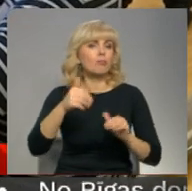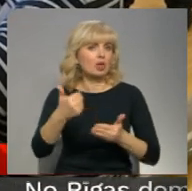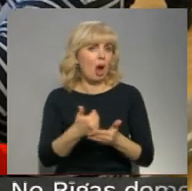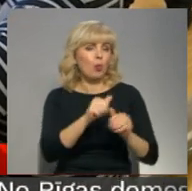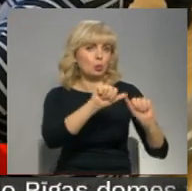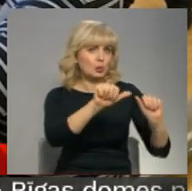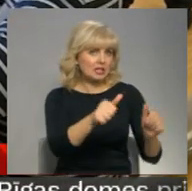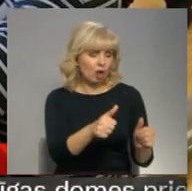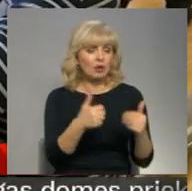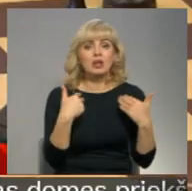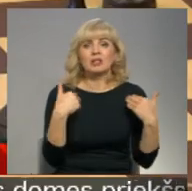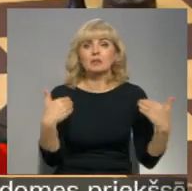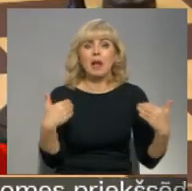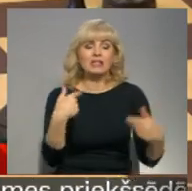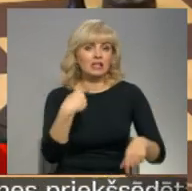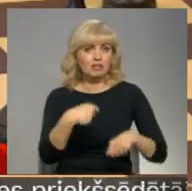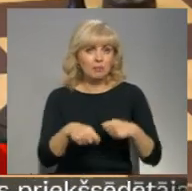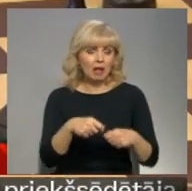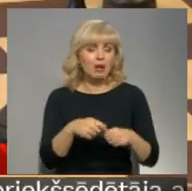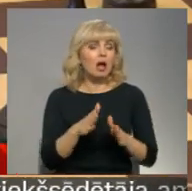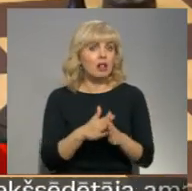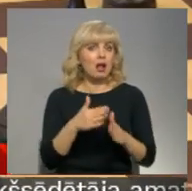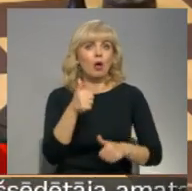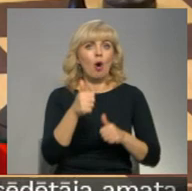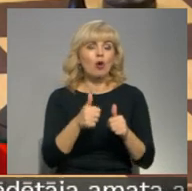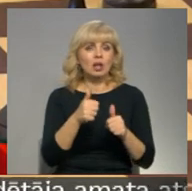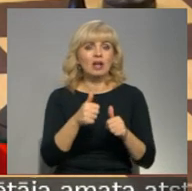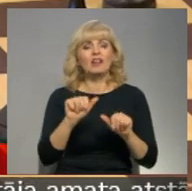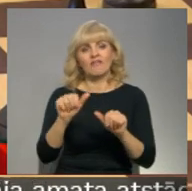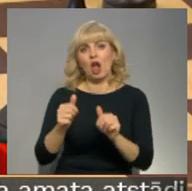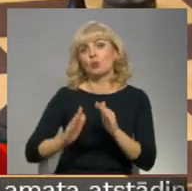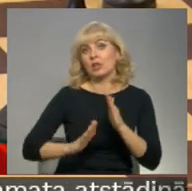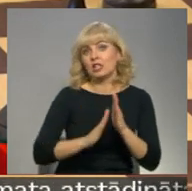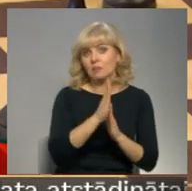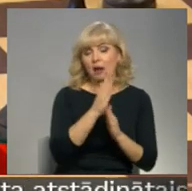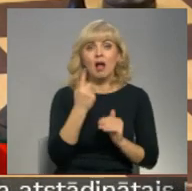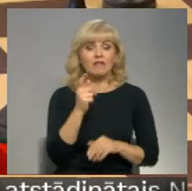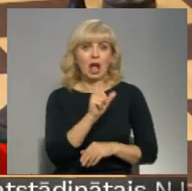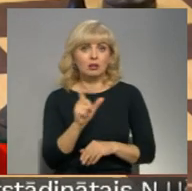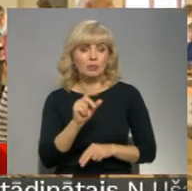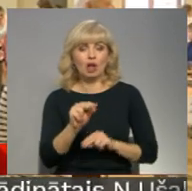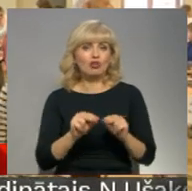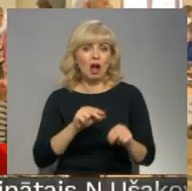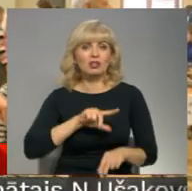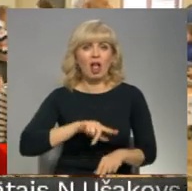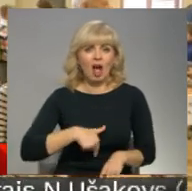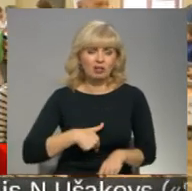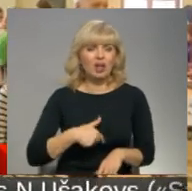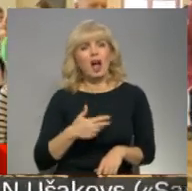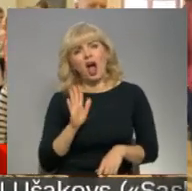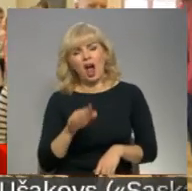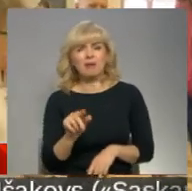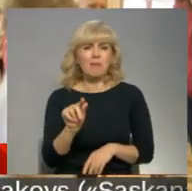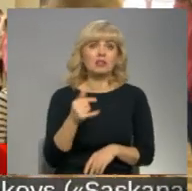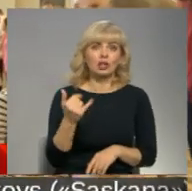spēcīgākos spēlētājus. Liela konkurence veido ļoti labu izaugsmi. Un ja vienbrīd liekas, ka tas šahs Latvijā tāds jau tiksim tā mazāka